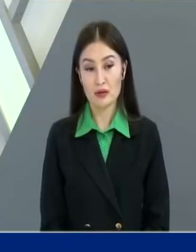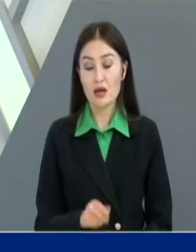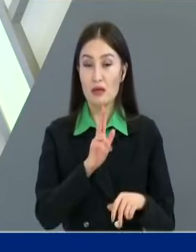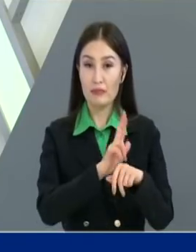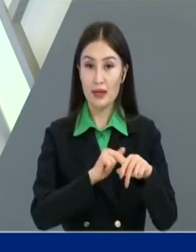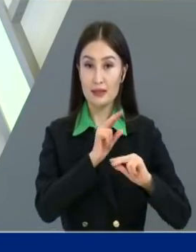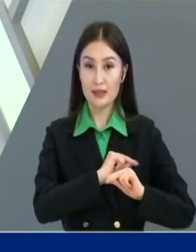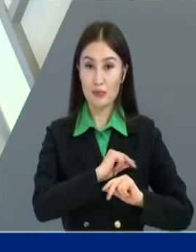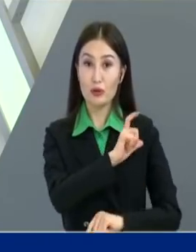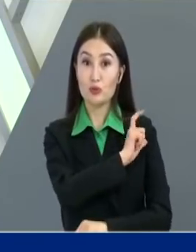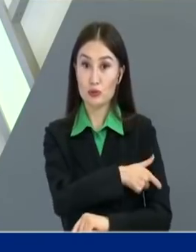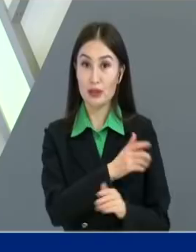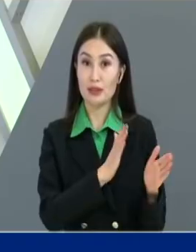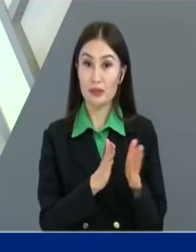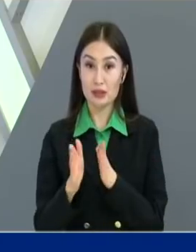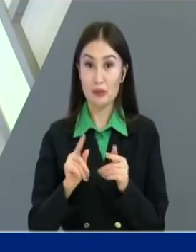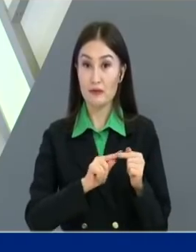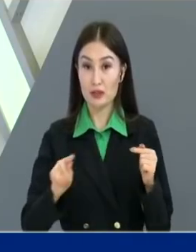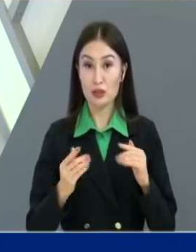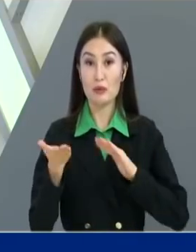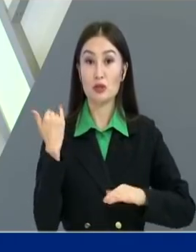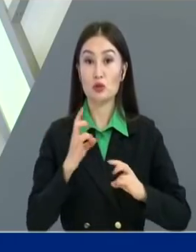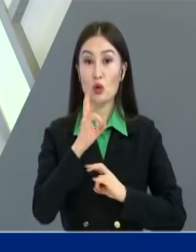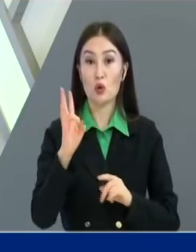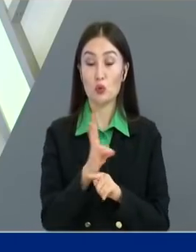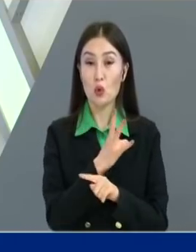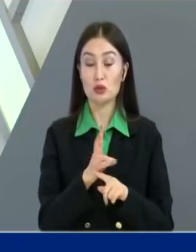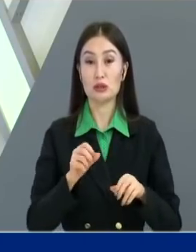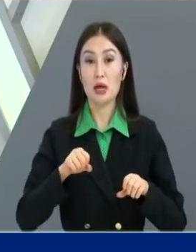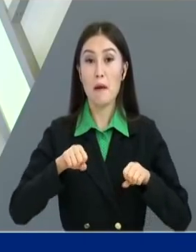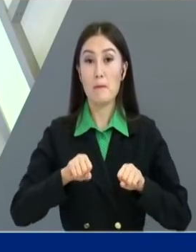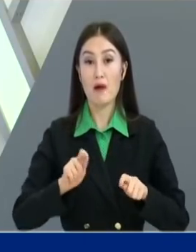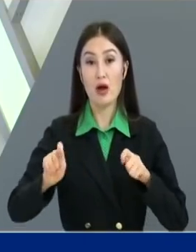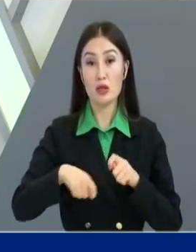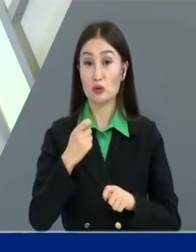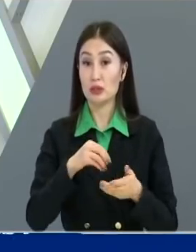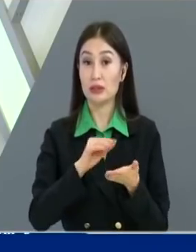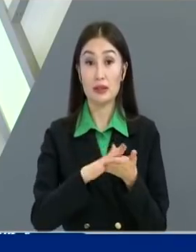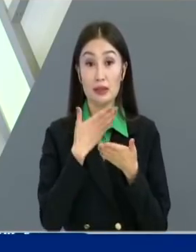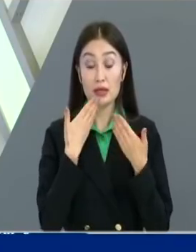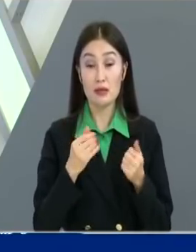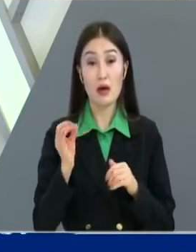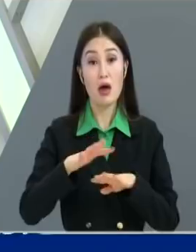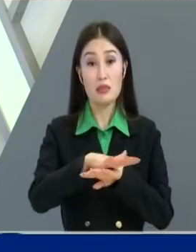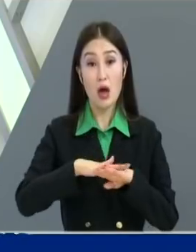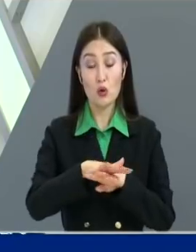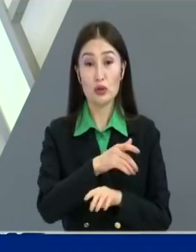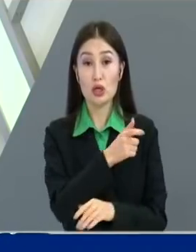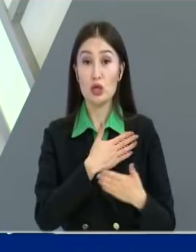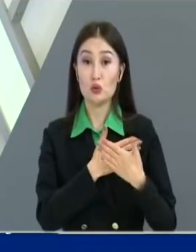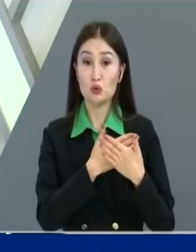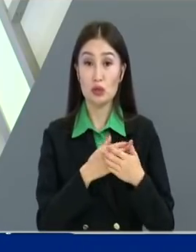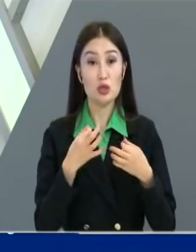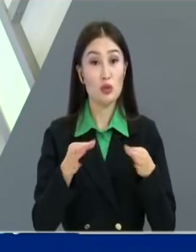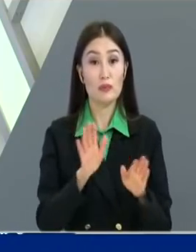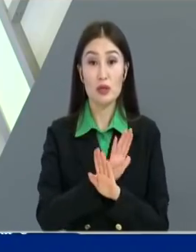Милиция работает в усиленном режиме. В течение прошедшей ночи правонарушения не зарегистрированы. Повсюду работают и народные дружины, чтобы не